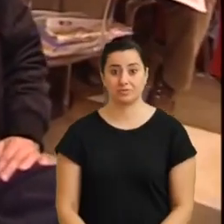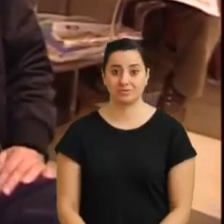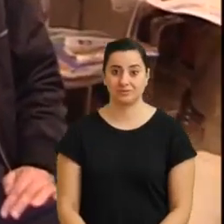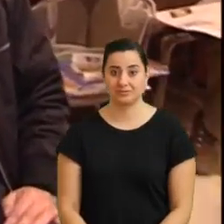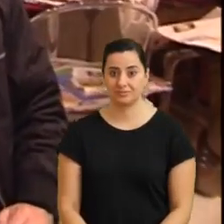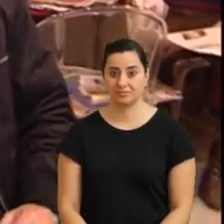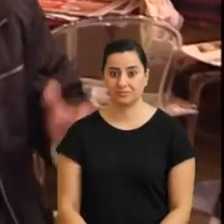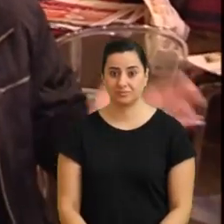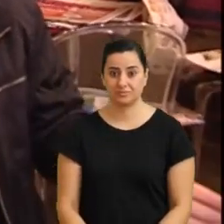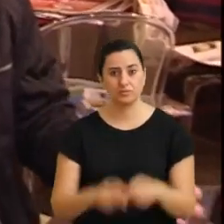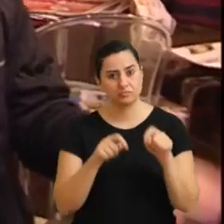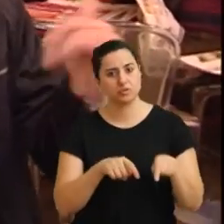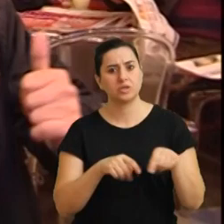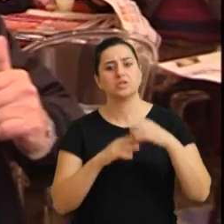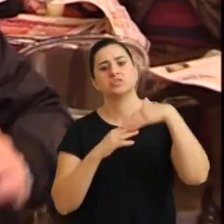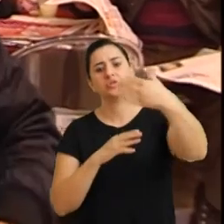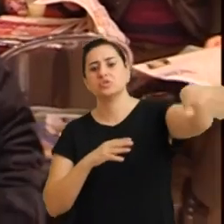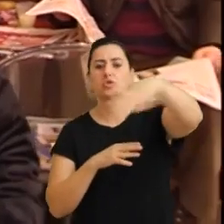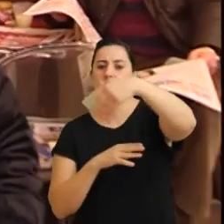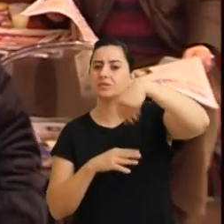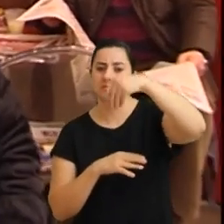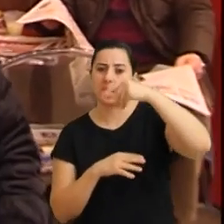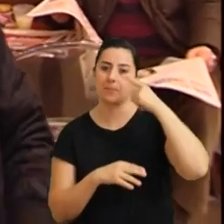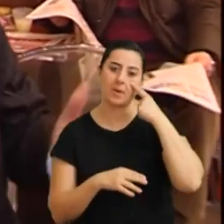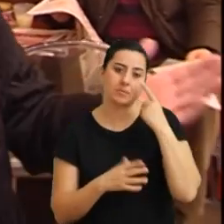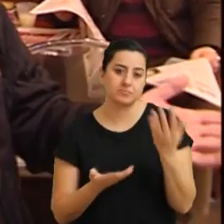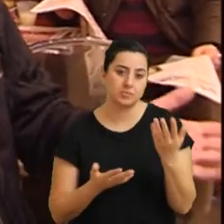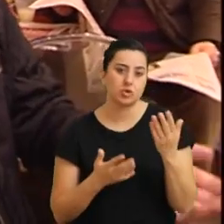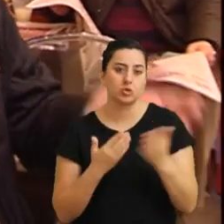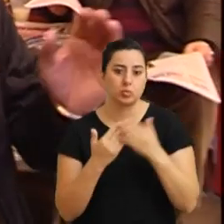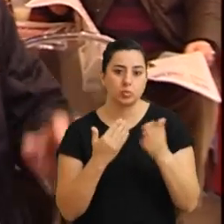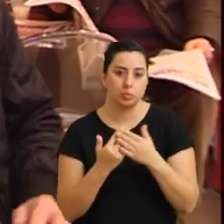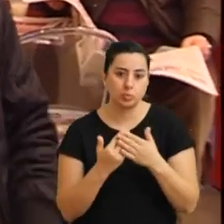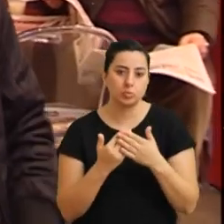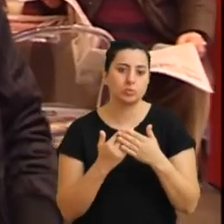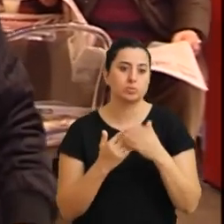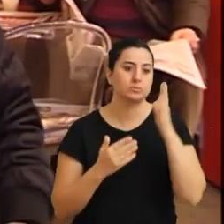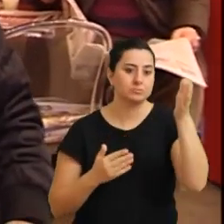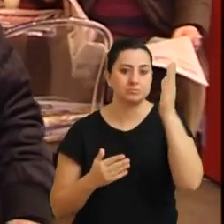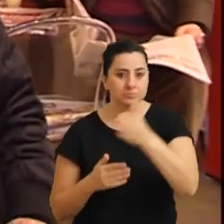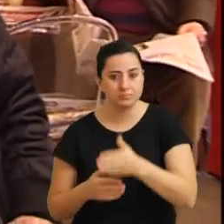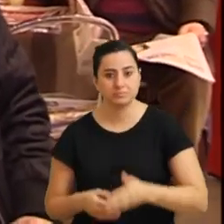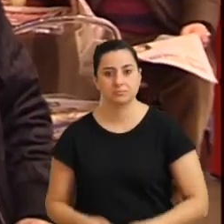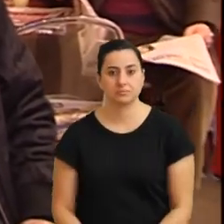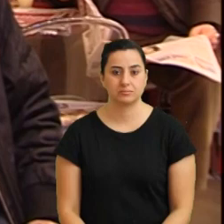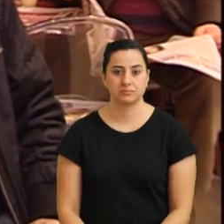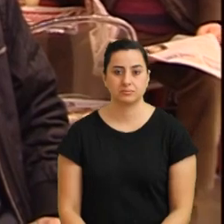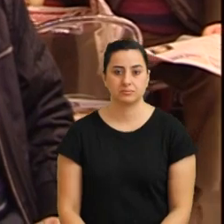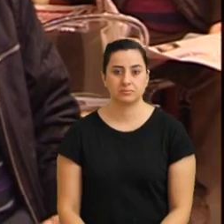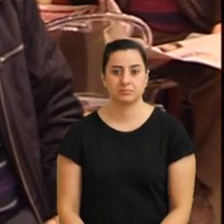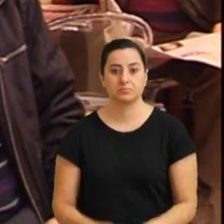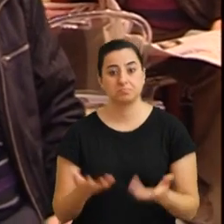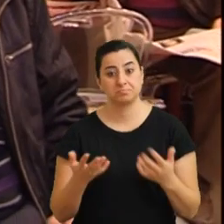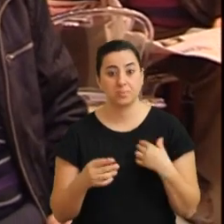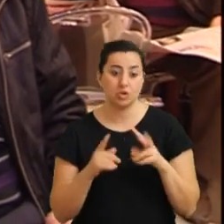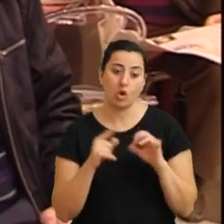rekabet burada mı yapacağız? Var yine. Burada da olacak. Sokaklarda olacak. Artık güğümlerimiz var. Güğümlerle çıkacaksınız satışa. Aha. Ondan sonra artık ona